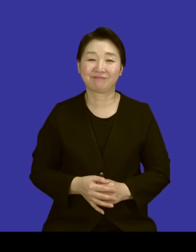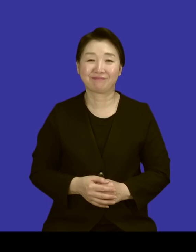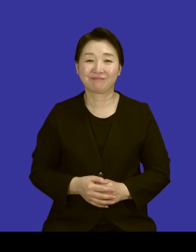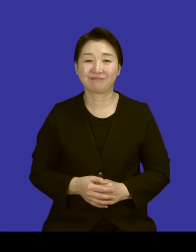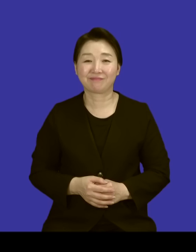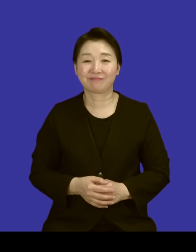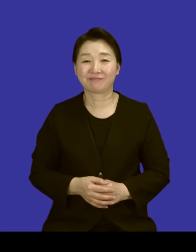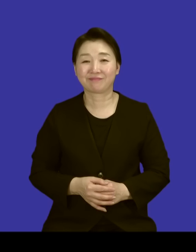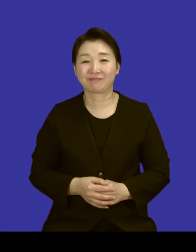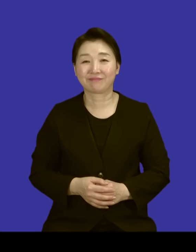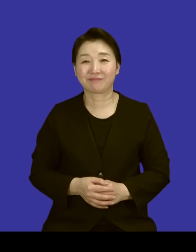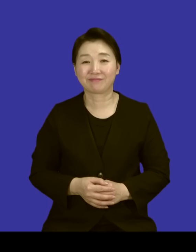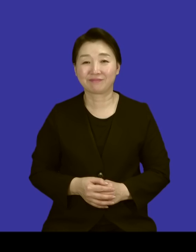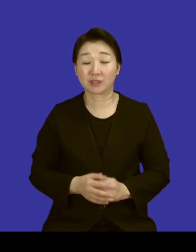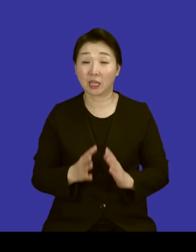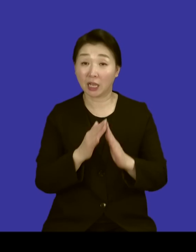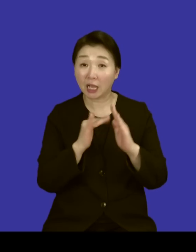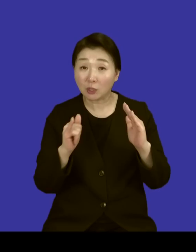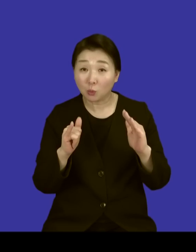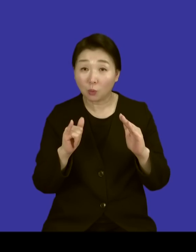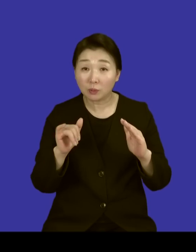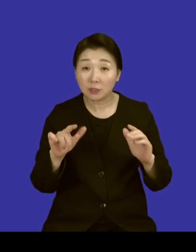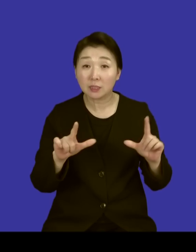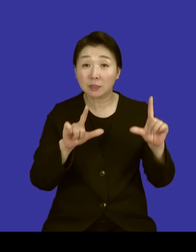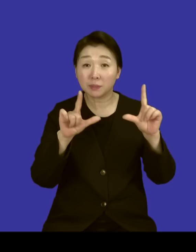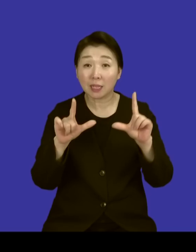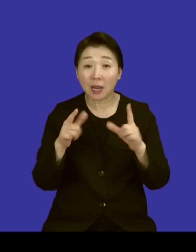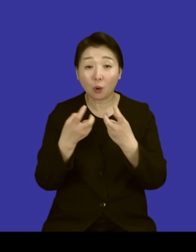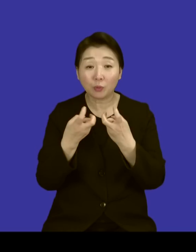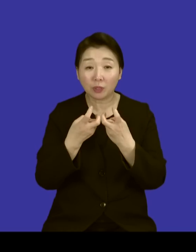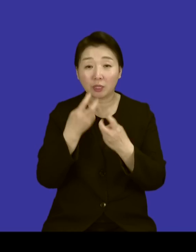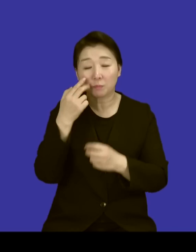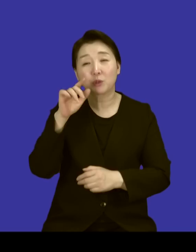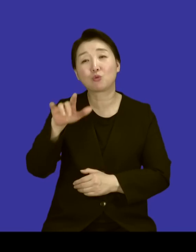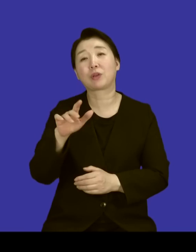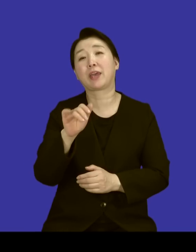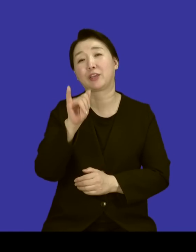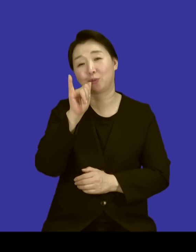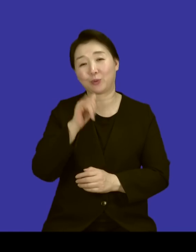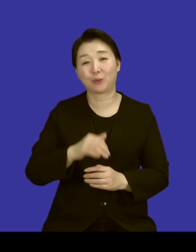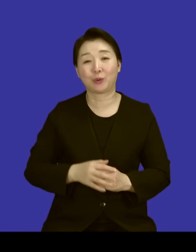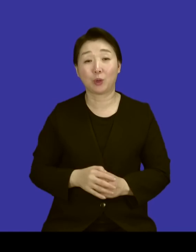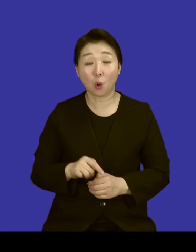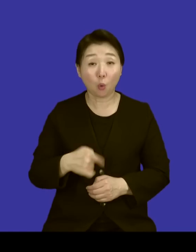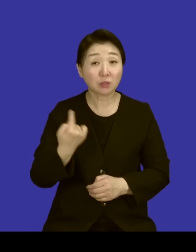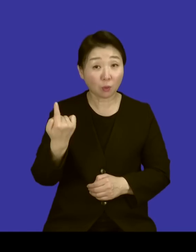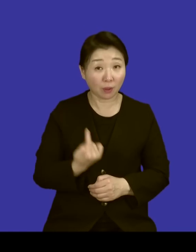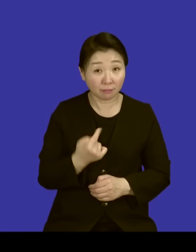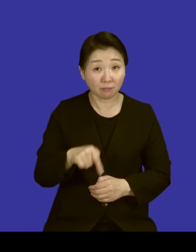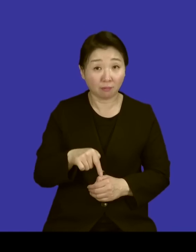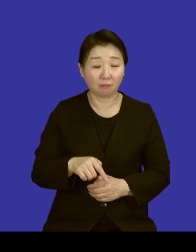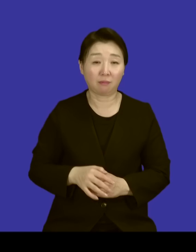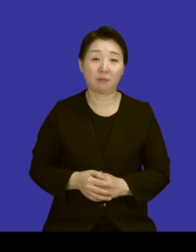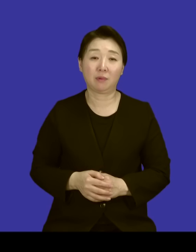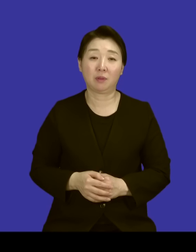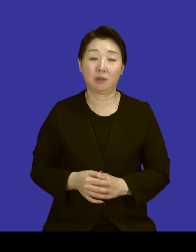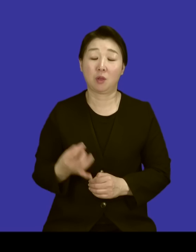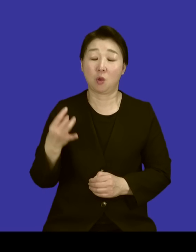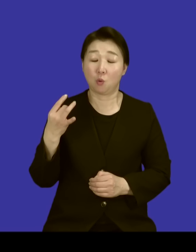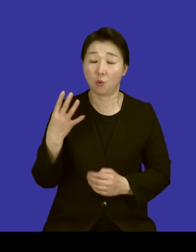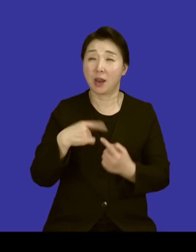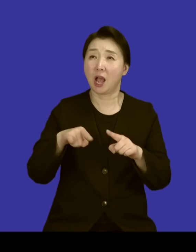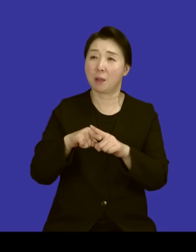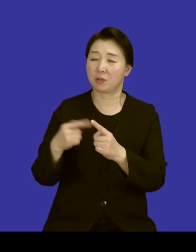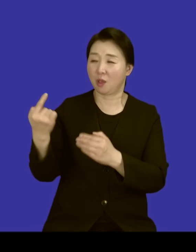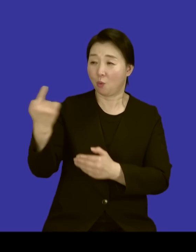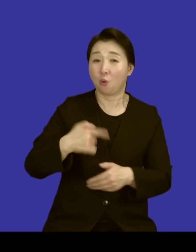그럼 아까 지금 말씀 나오셨는데 가족들은 지금 어떻게 지내고 계세요? 저희 가족들은 미국에 있어요. 저희 혼자 나와 계신 거예요? 네네. 원래는 같이 오기로